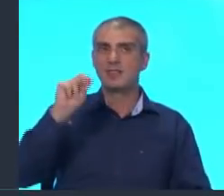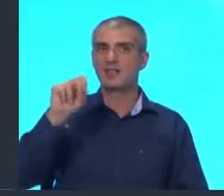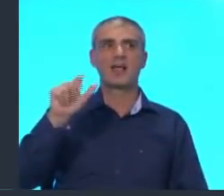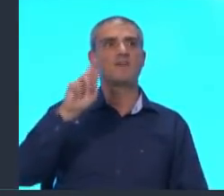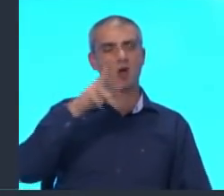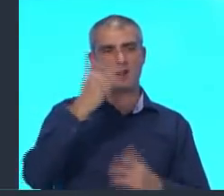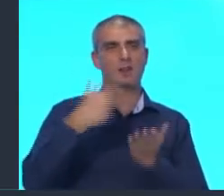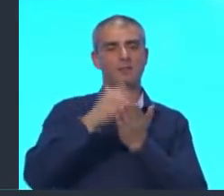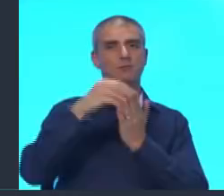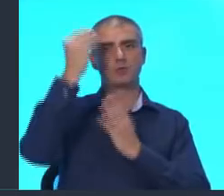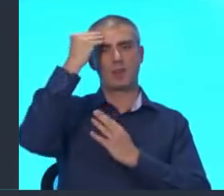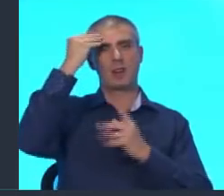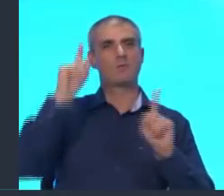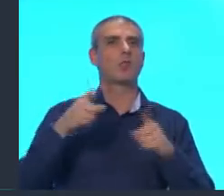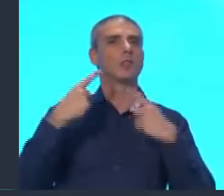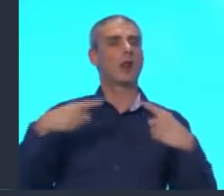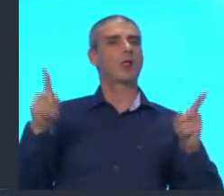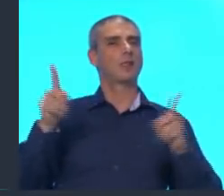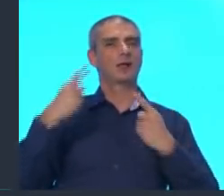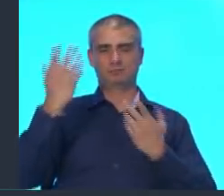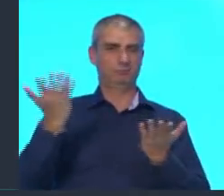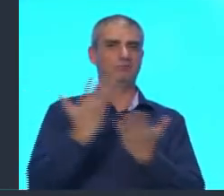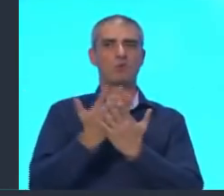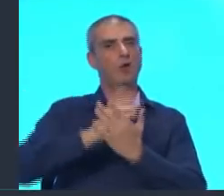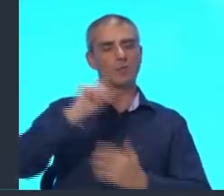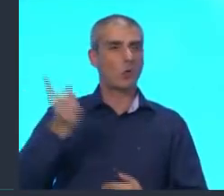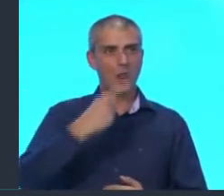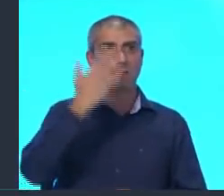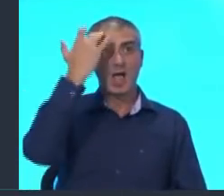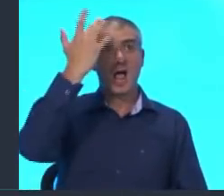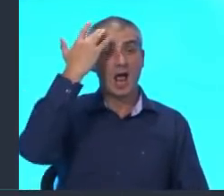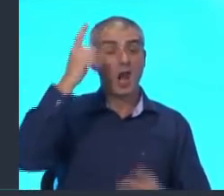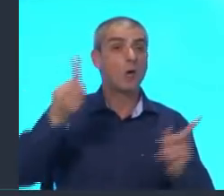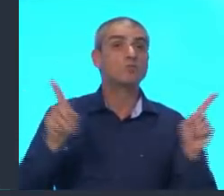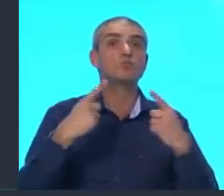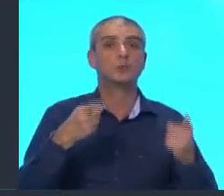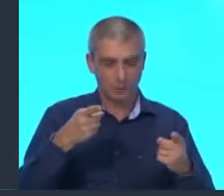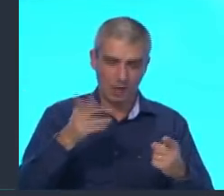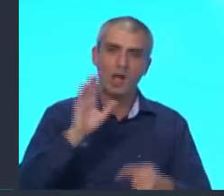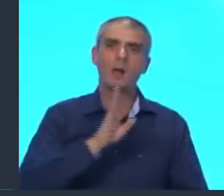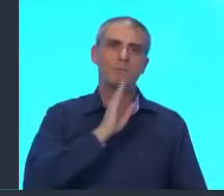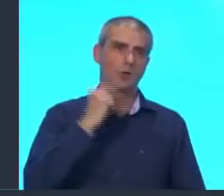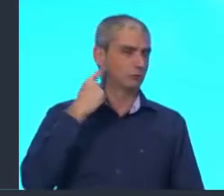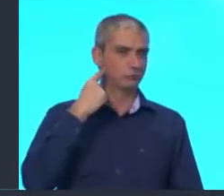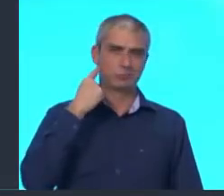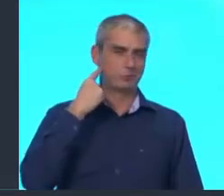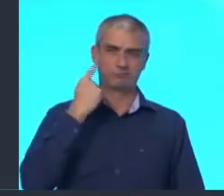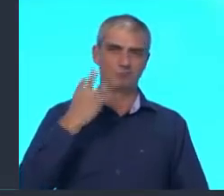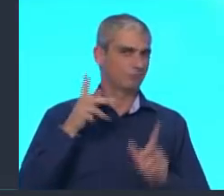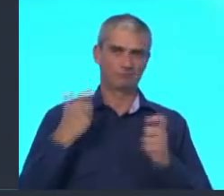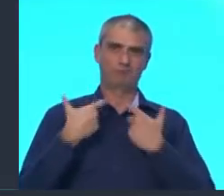ללמוד לנגן, מוכיחים לכולם, כשמדובר בחלום לנגן, גם בעיות שמיעה לא יעצרו אותם.